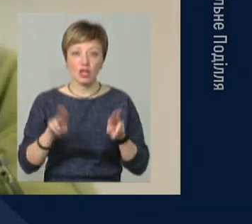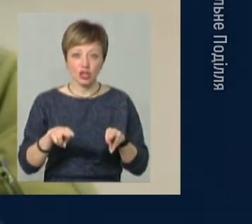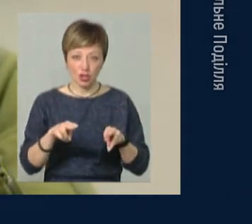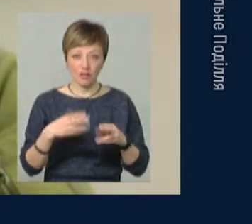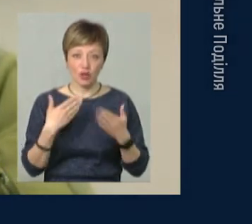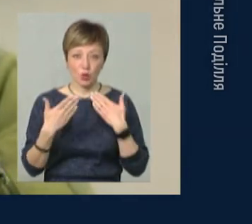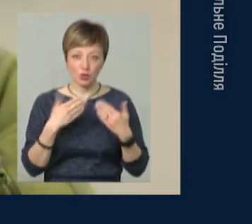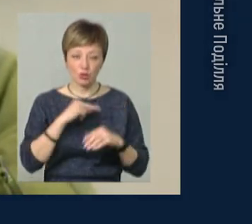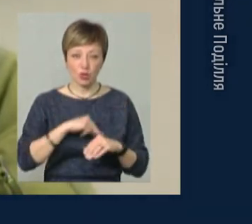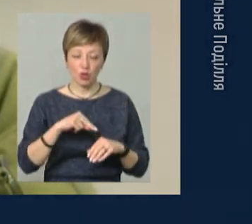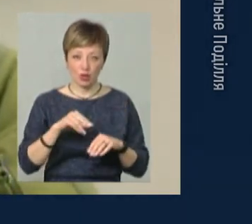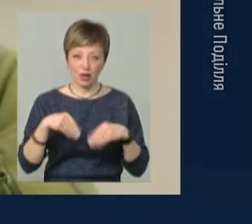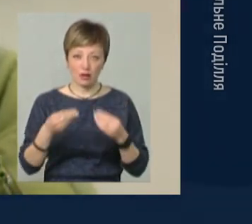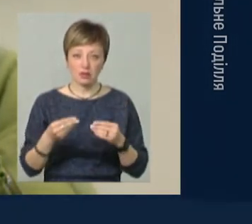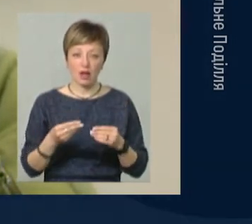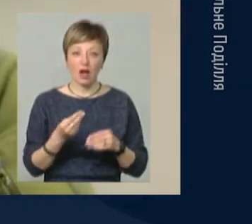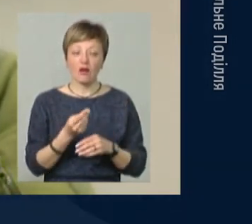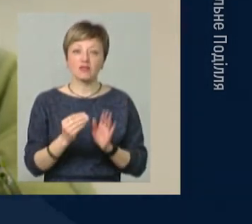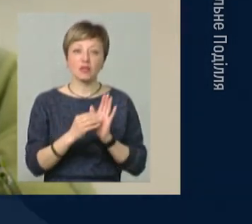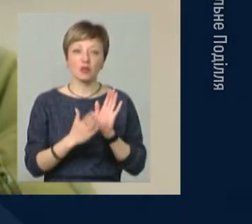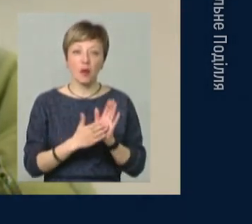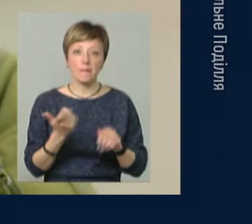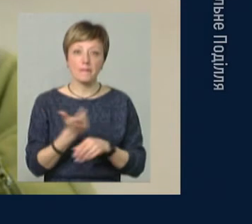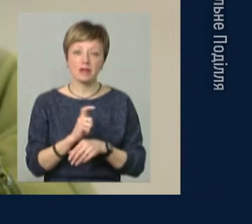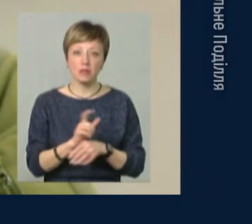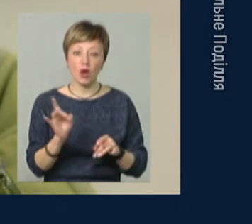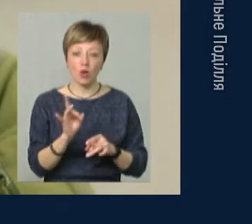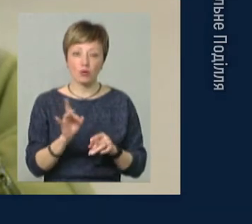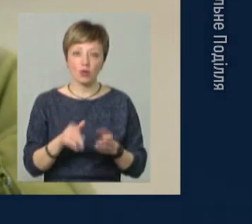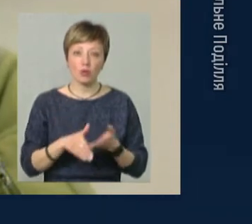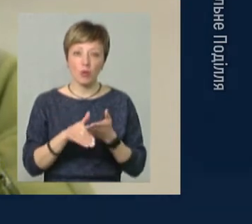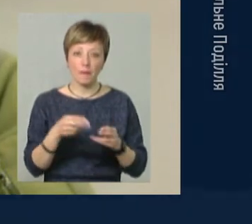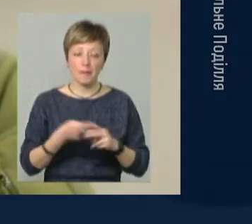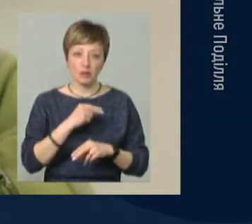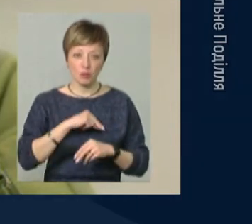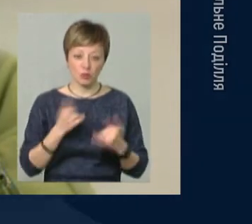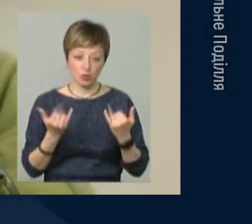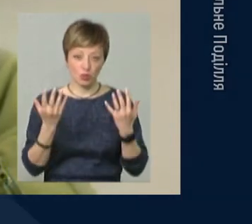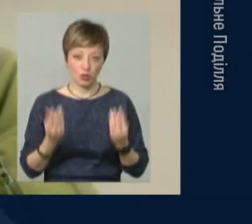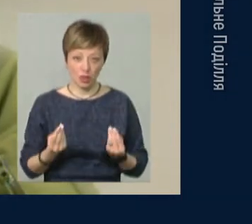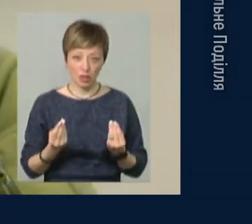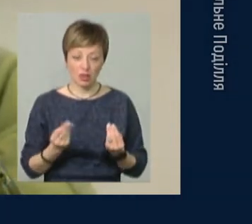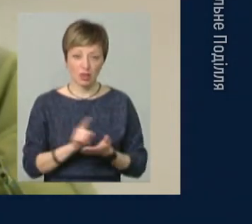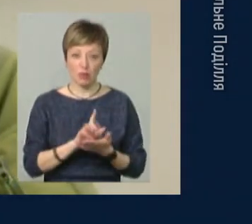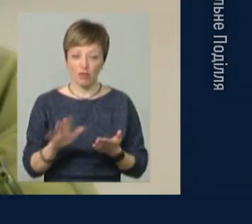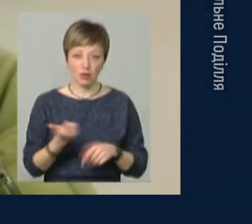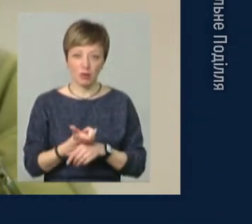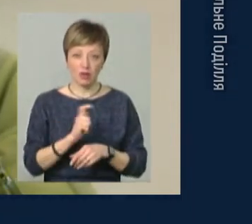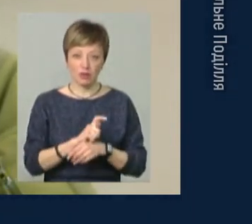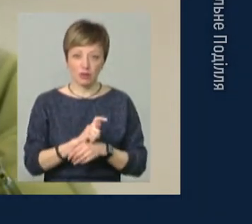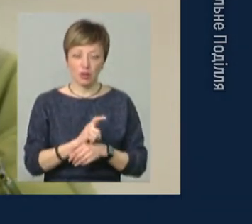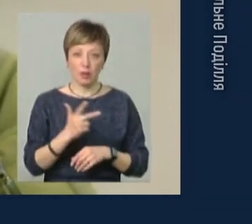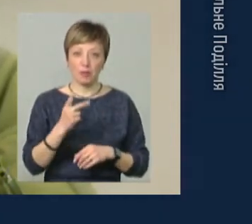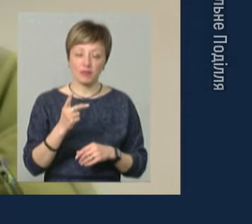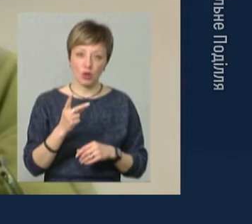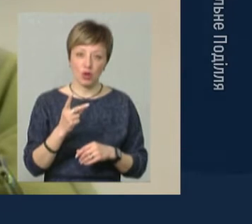потрібно було встановити максимальний розмір допомоги по безробіттю, який на сьогоднішній день не повинен перевищувати